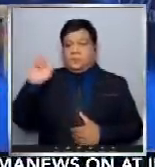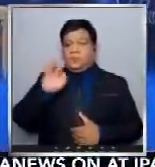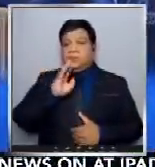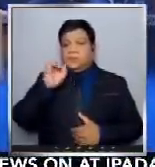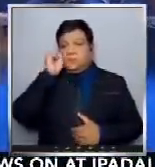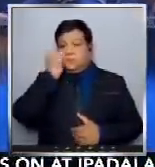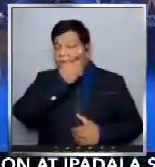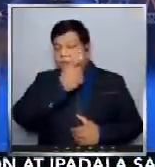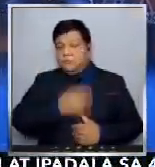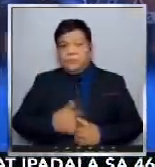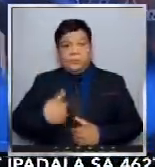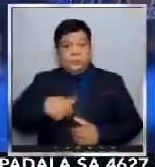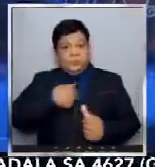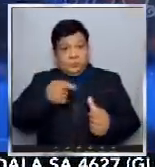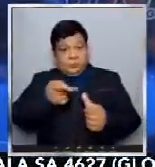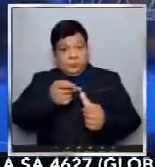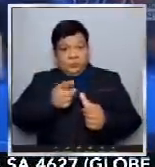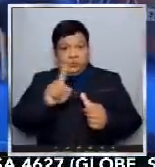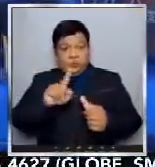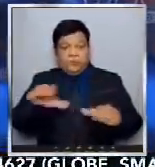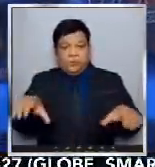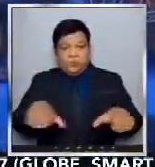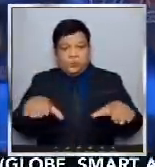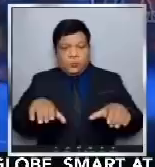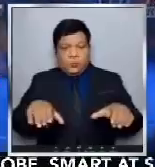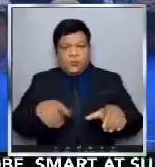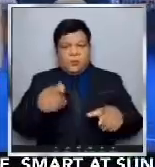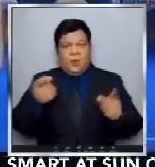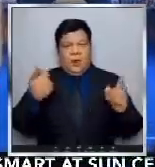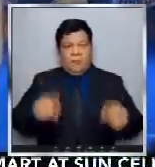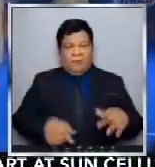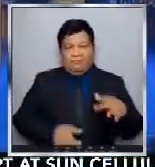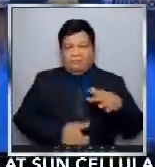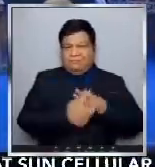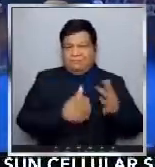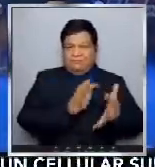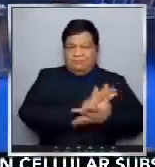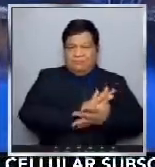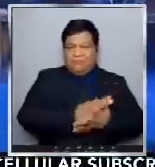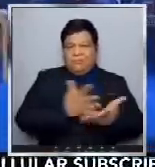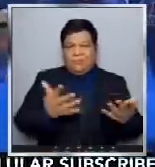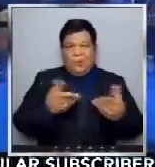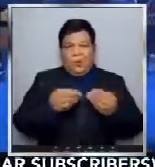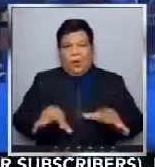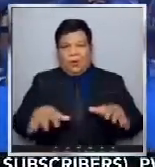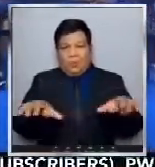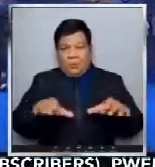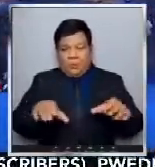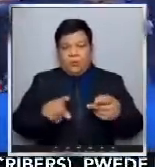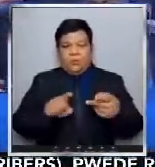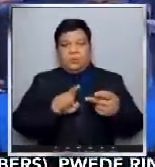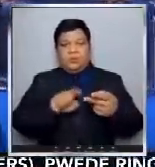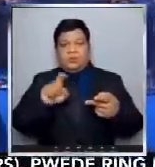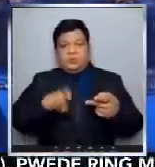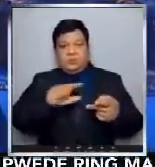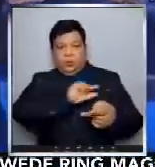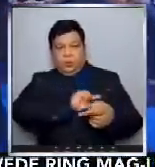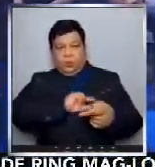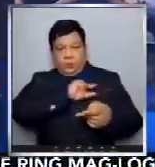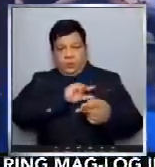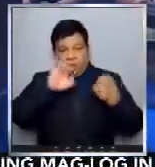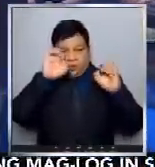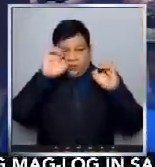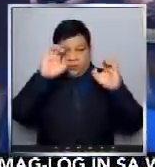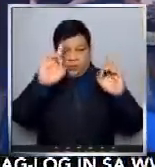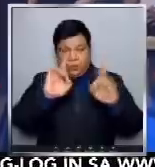trabaho na nawala tungod sa pandemya. Ikaduha, kalidad sa edukasyon sa atuang mga